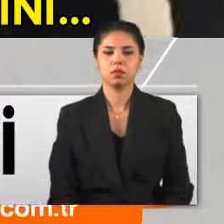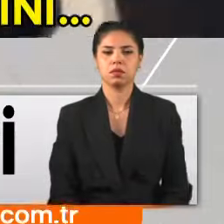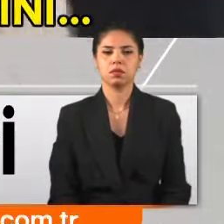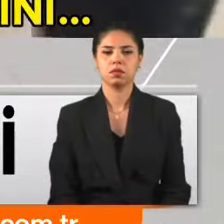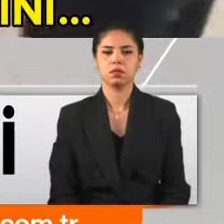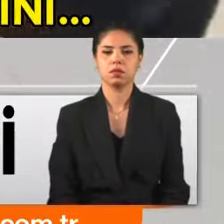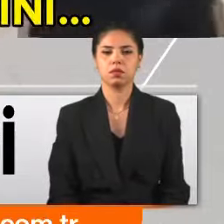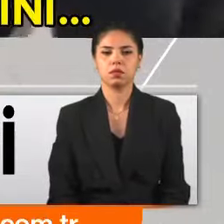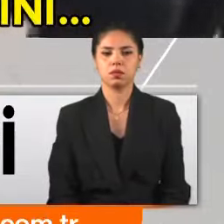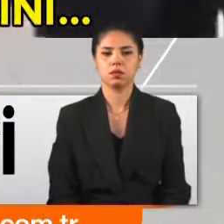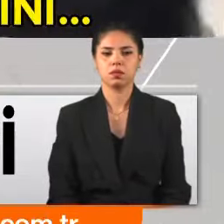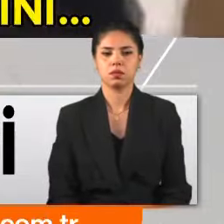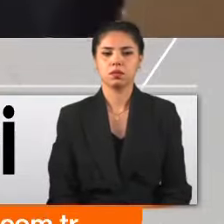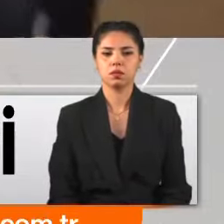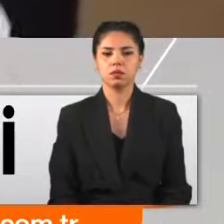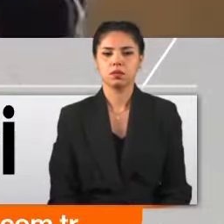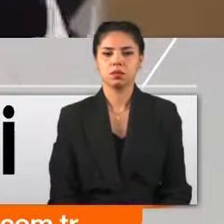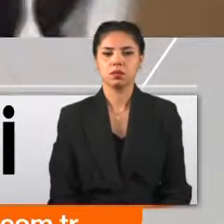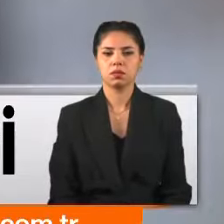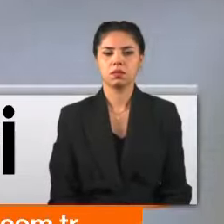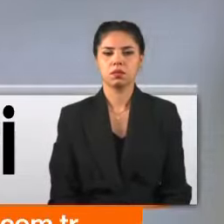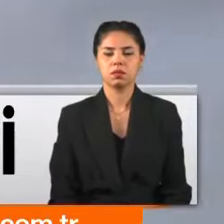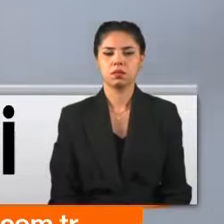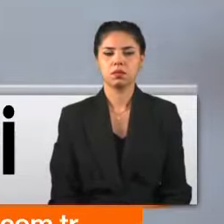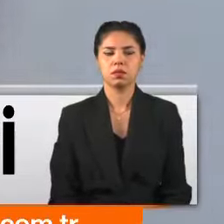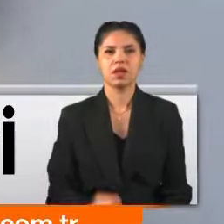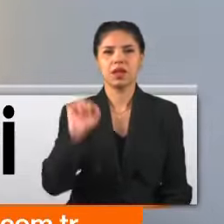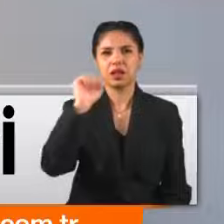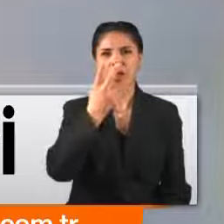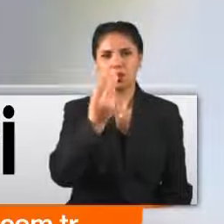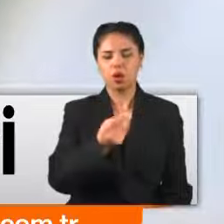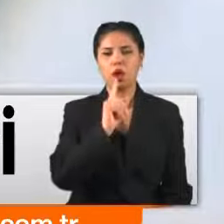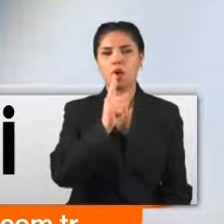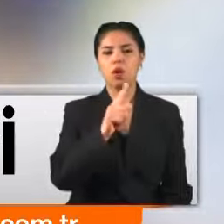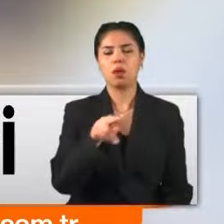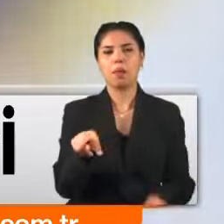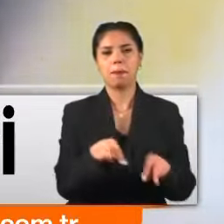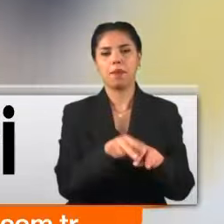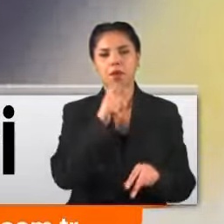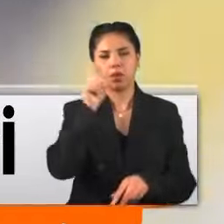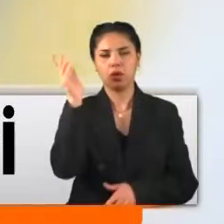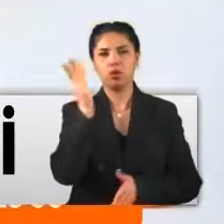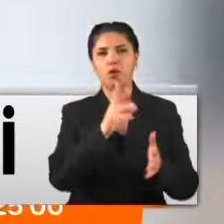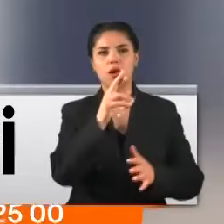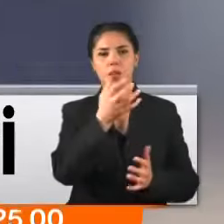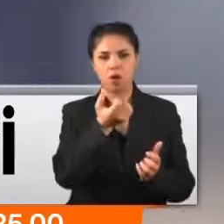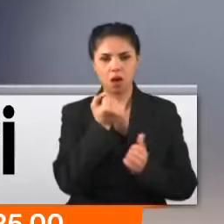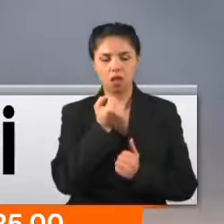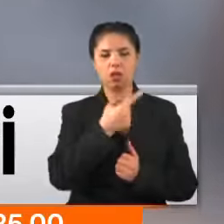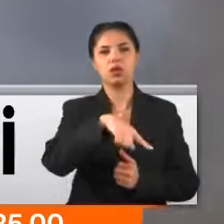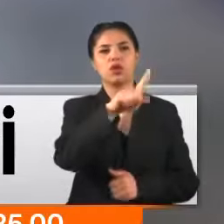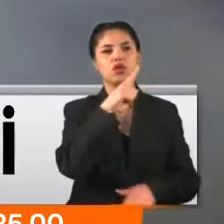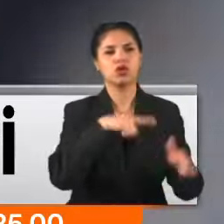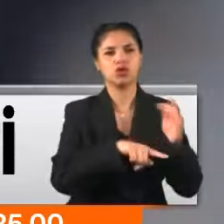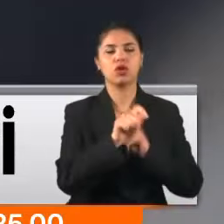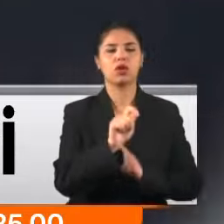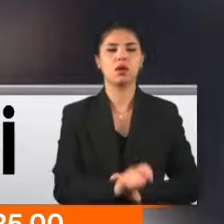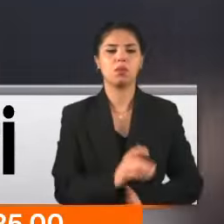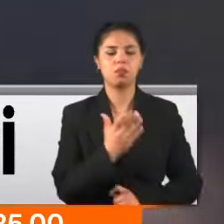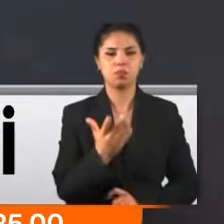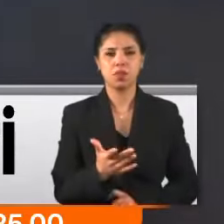öğretmenlerimizin dersini güvenlik için yapmasını talep ediyoruz. Saldırıya uğrayan öğretmen Mehmet Demir, darp raporu alarak saldırganlardan şikayetçi